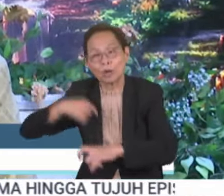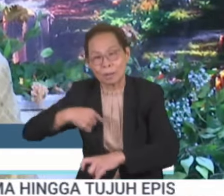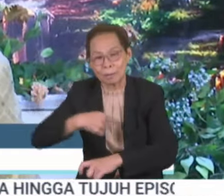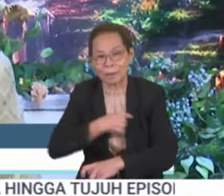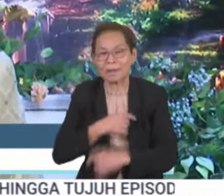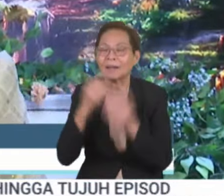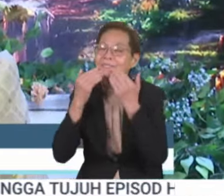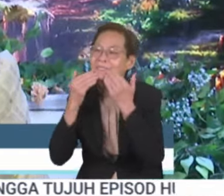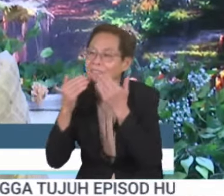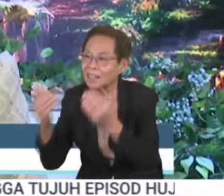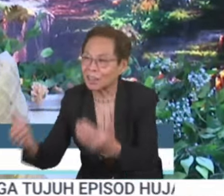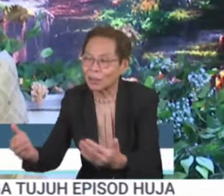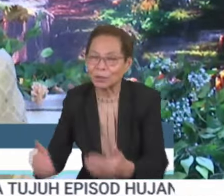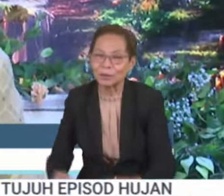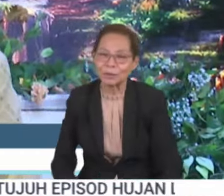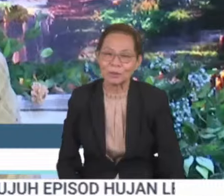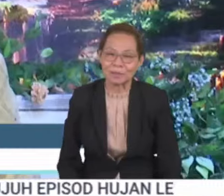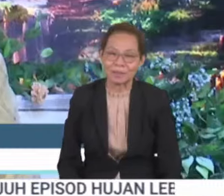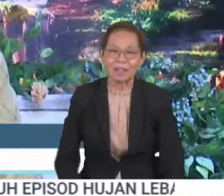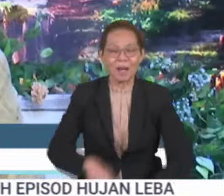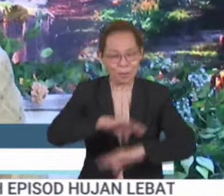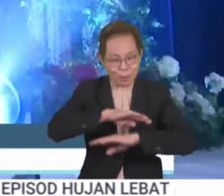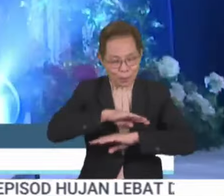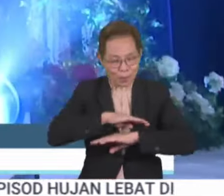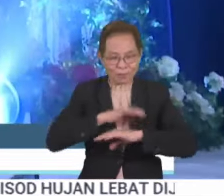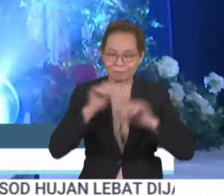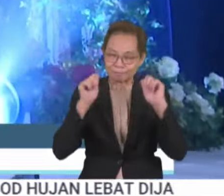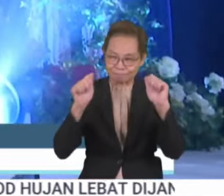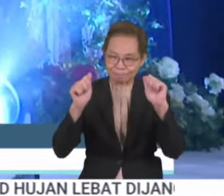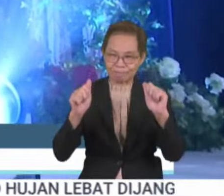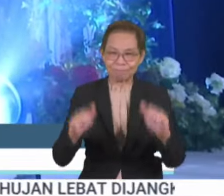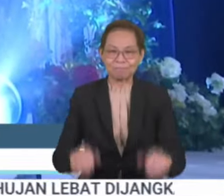you. So, terima kasih. Thank you. Puas hati sangat.